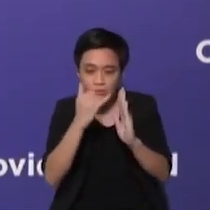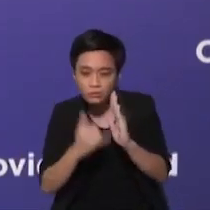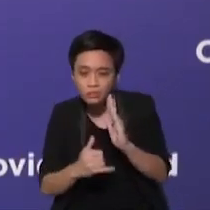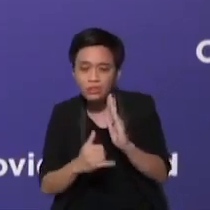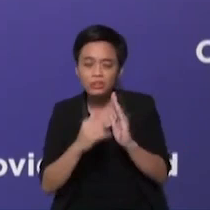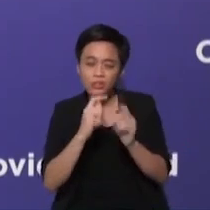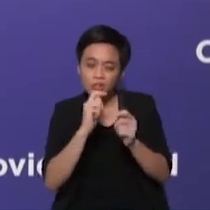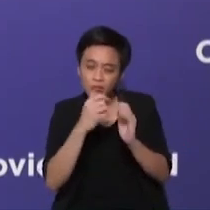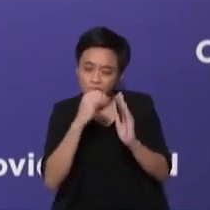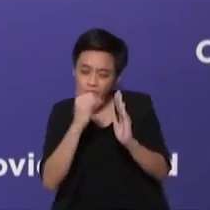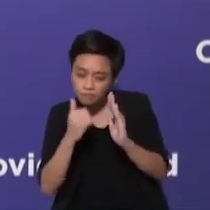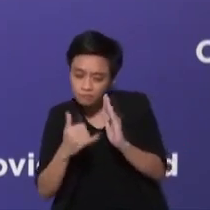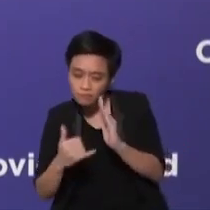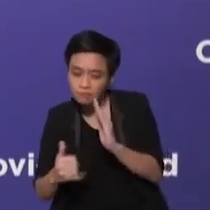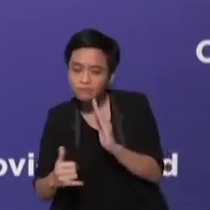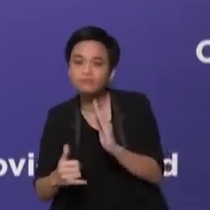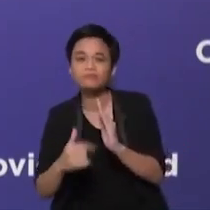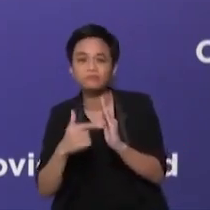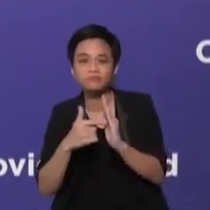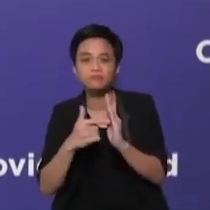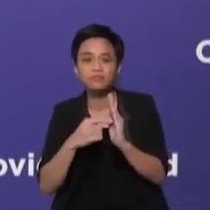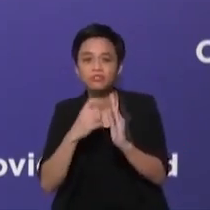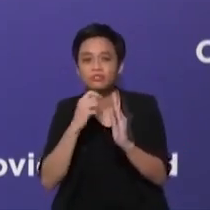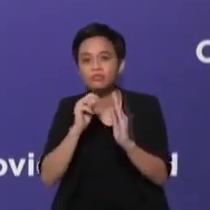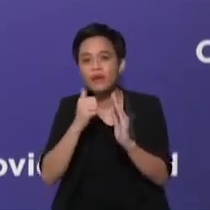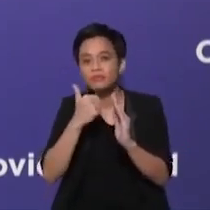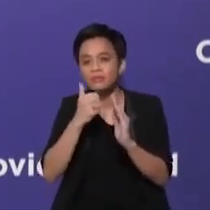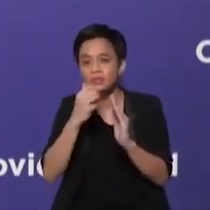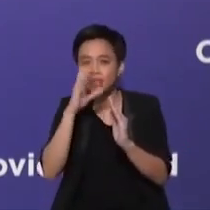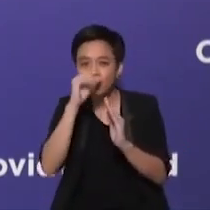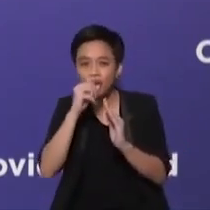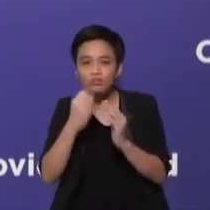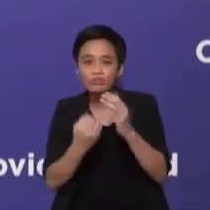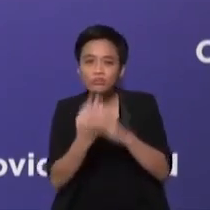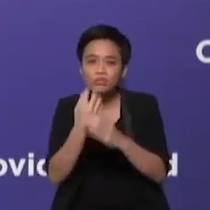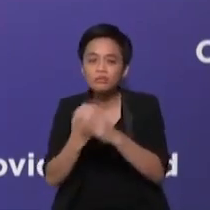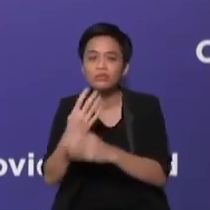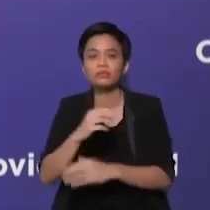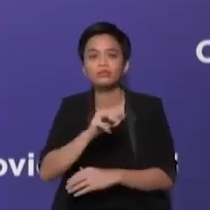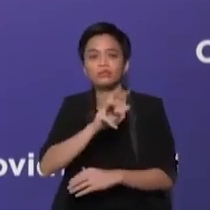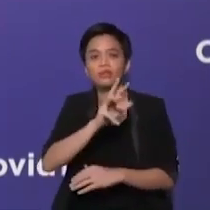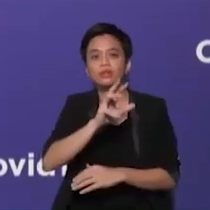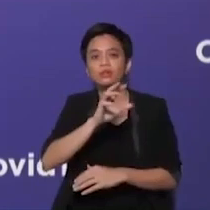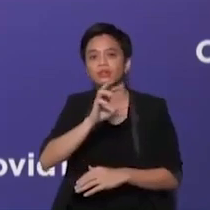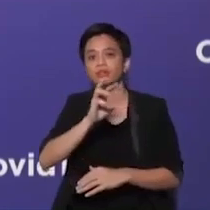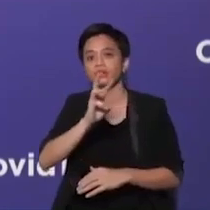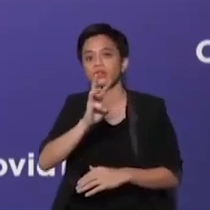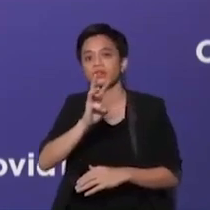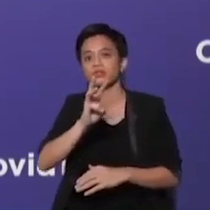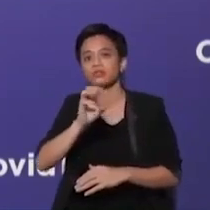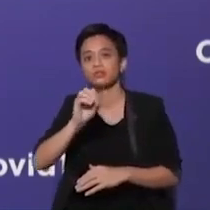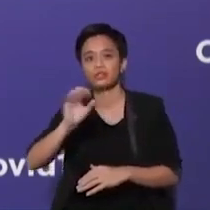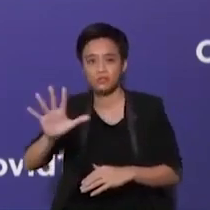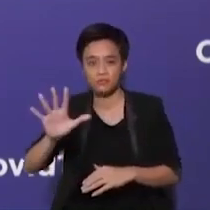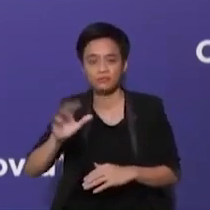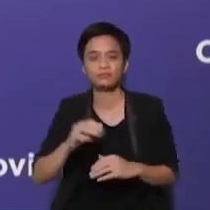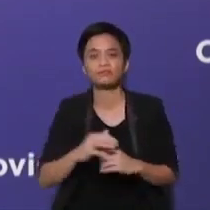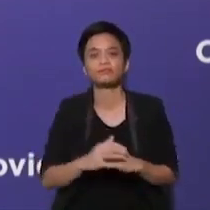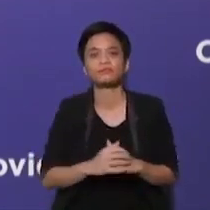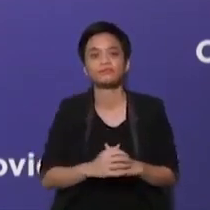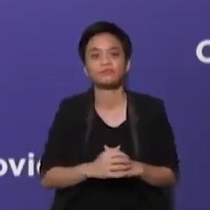data untuk kepentingan racing sebanyak 9359 spesimen